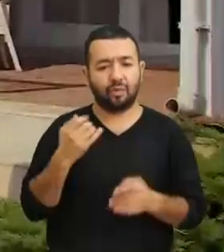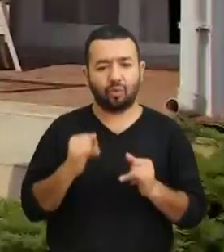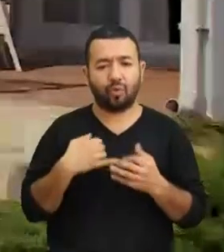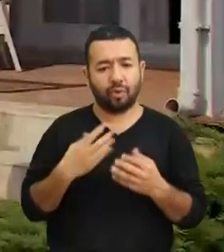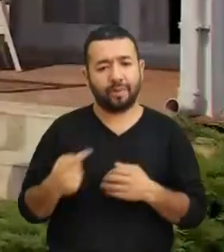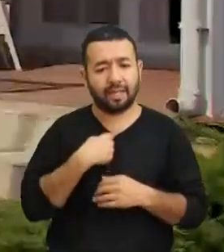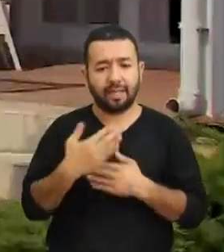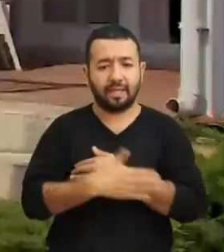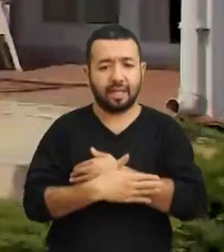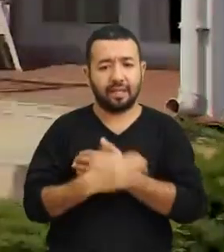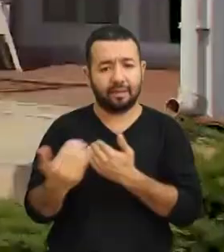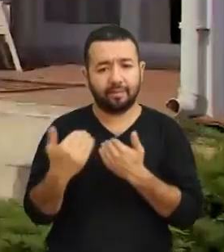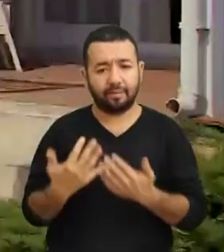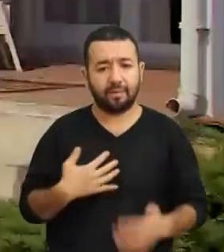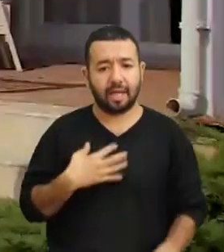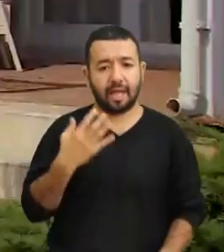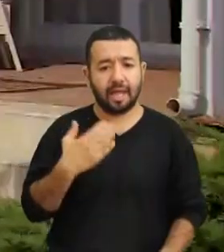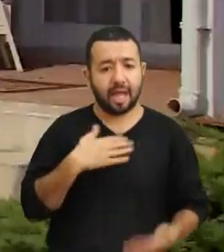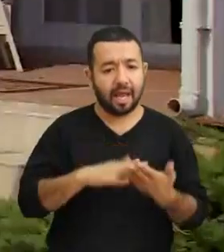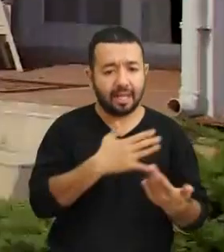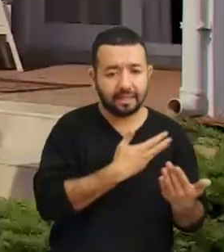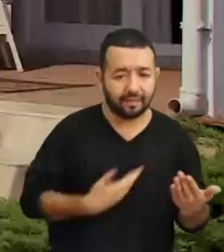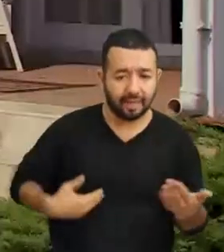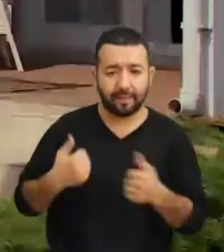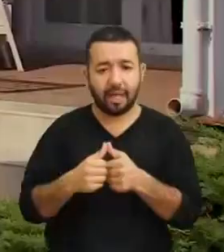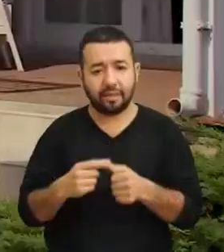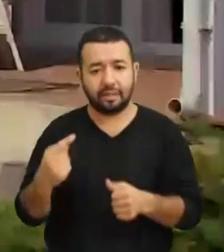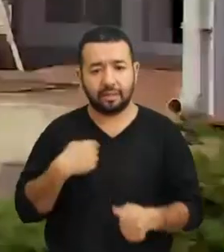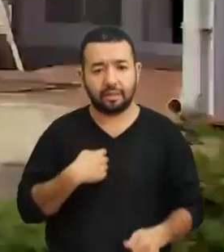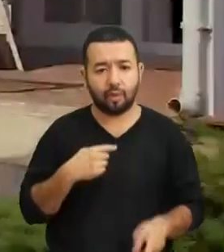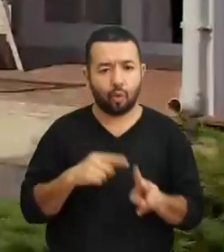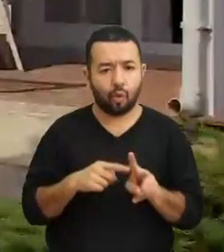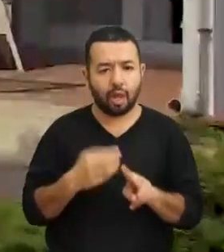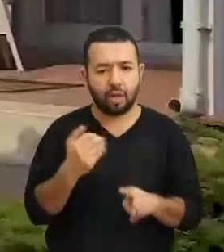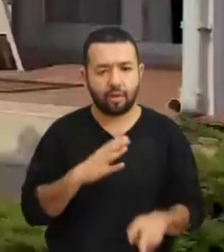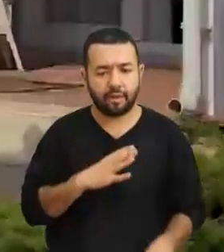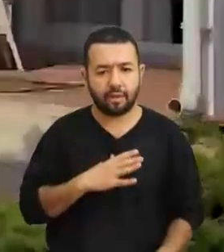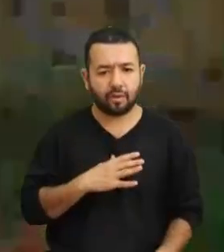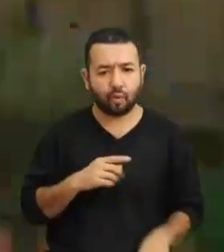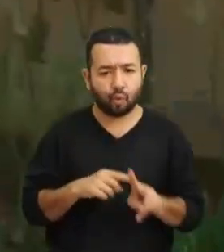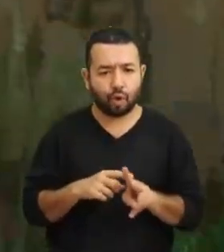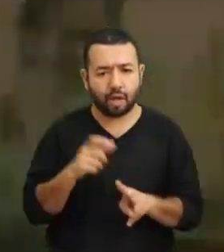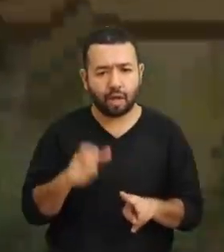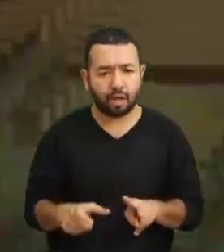yardımcı olun. Karım, en sevdiğim arkadaş. Anam bir kurye geliyor. Kurye.